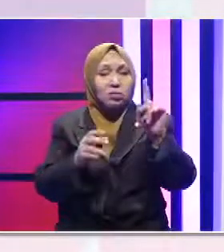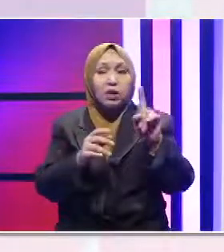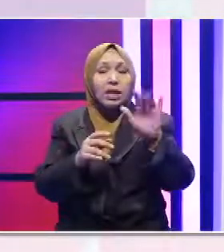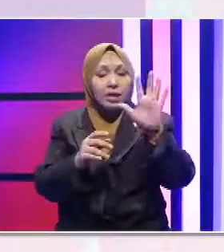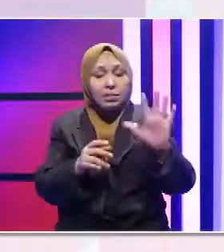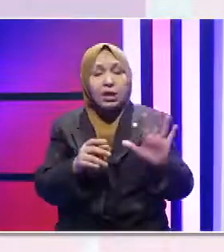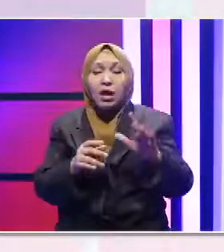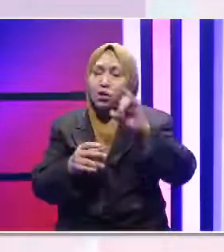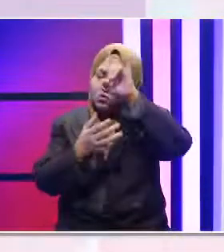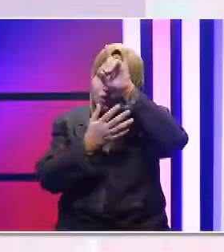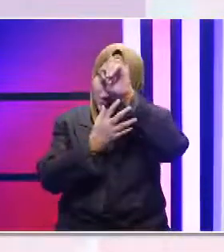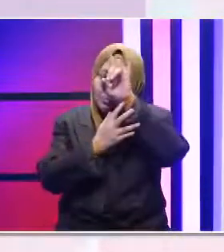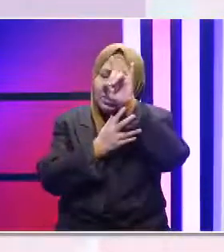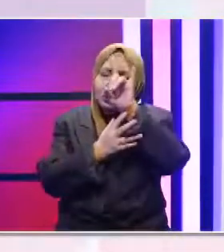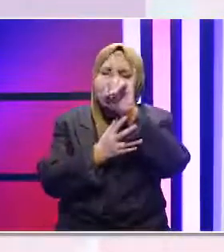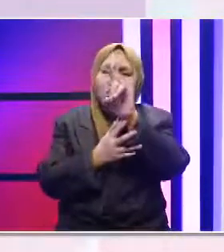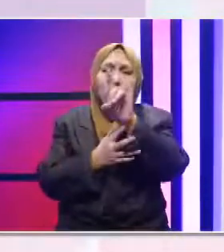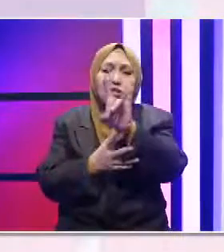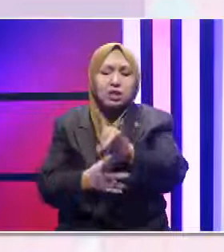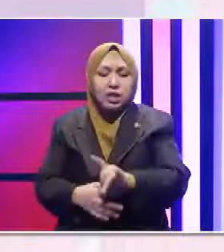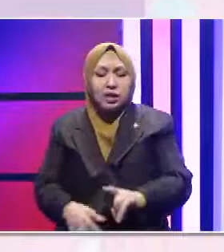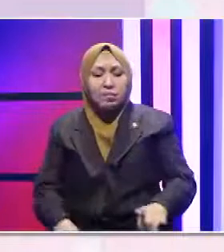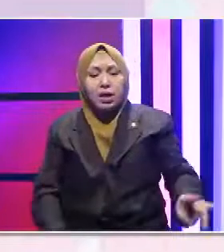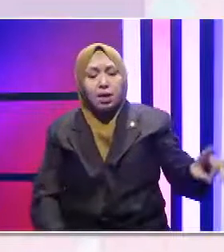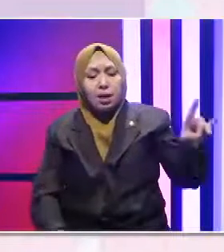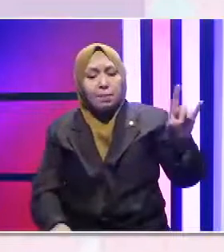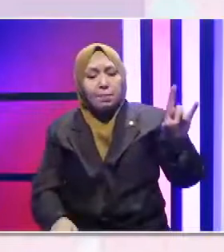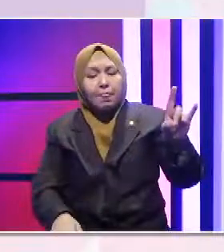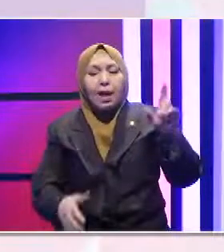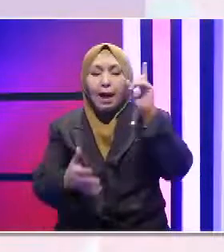baca auzubillahi minasyaitanir rajim. Idzas